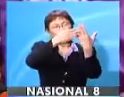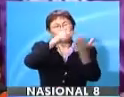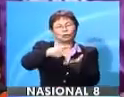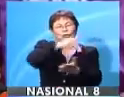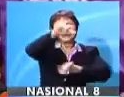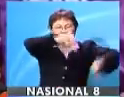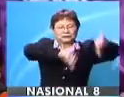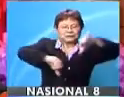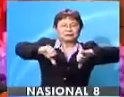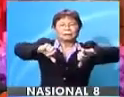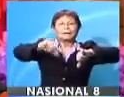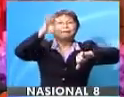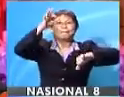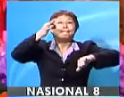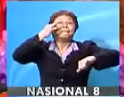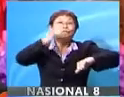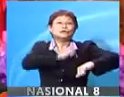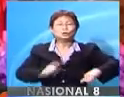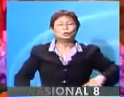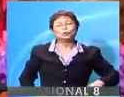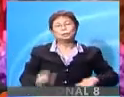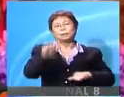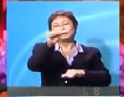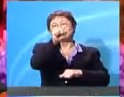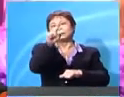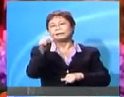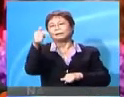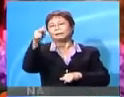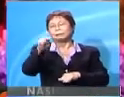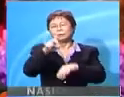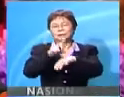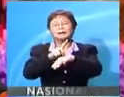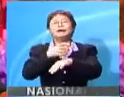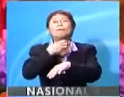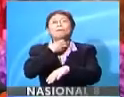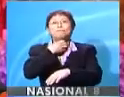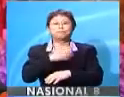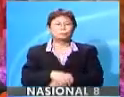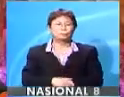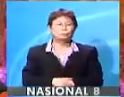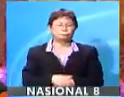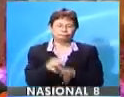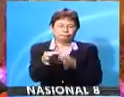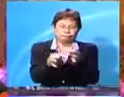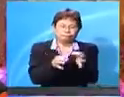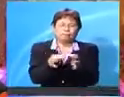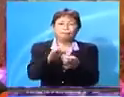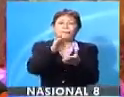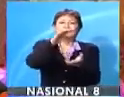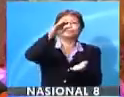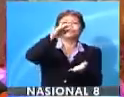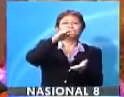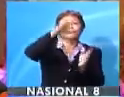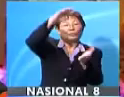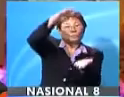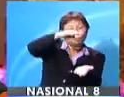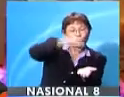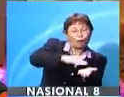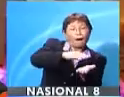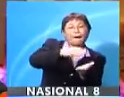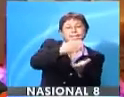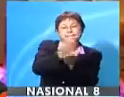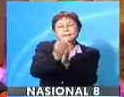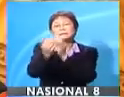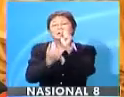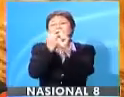Sains Kesihatan Bersekutu Sultan Azlan Shah, Ulu Kinta, Ipoh. Mengulas berkenaan pengurangan bajet kali ini kepada